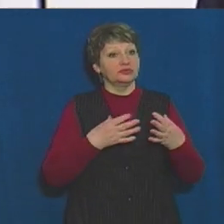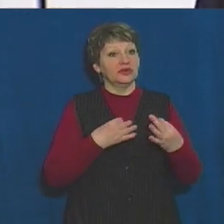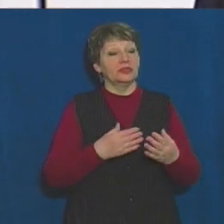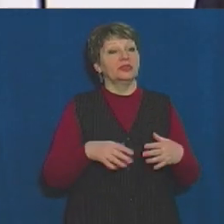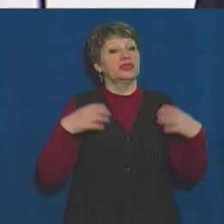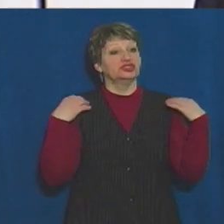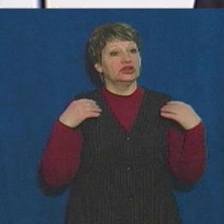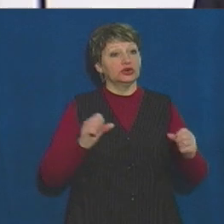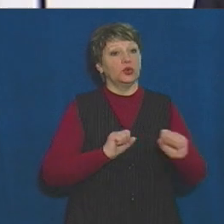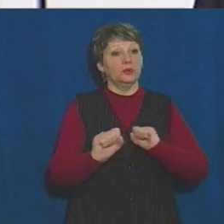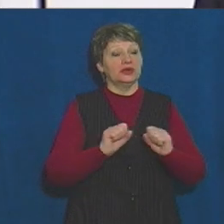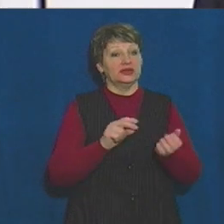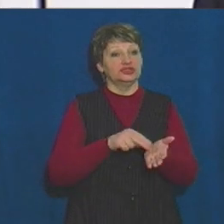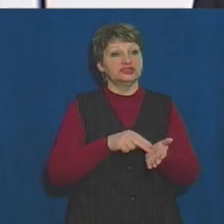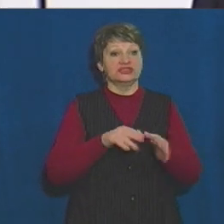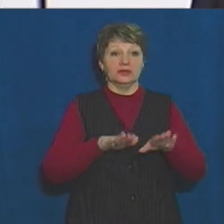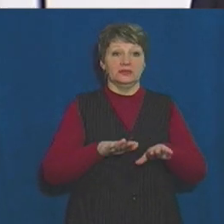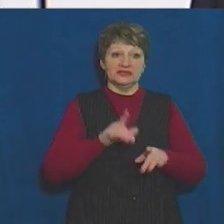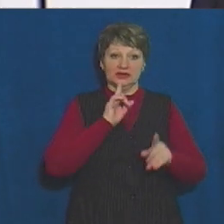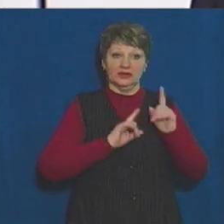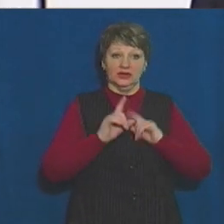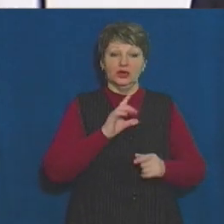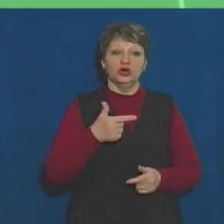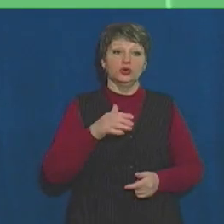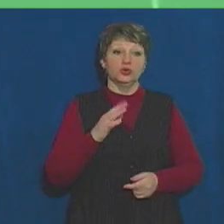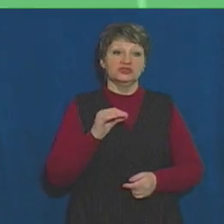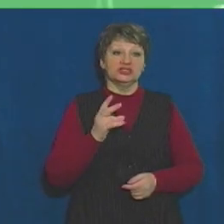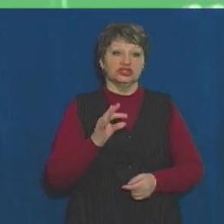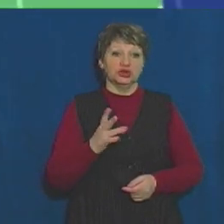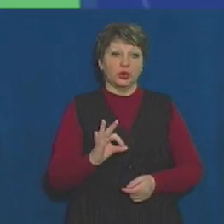управління екології Черкаської міської ради Володимир Гусаченко.